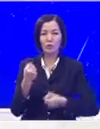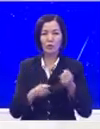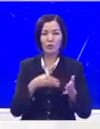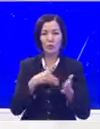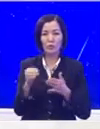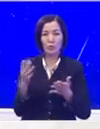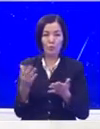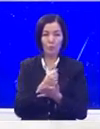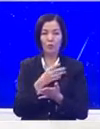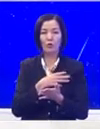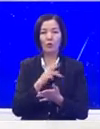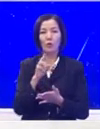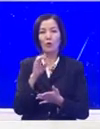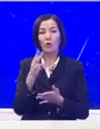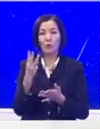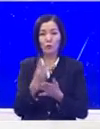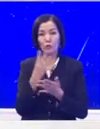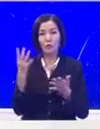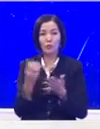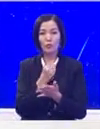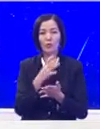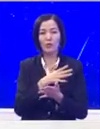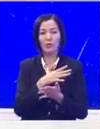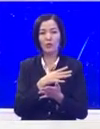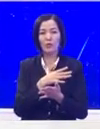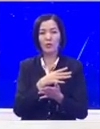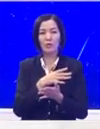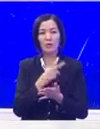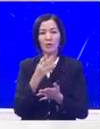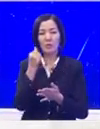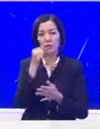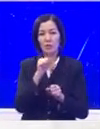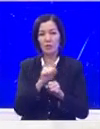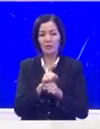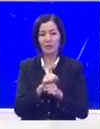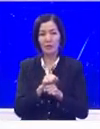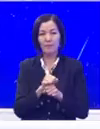Құнан кезінде 3 рет ұтқан. Енді міне 2 жылдай демалып міне